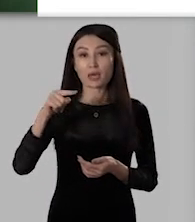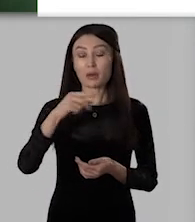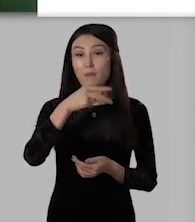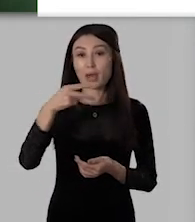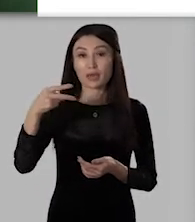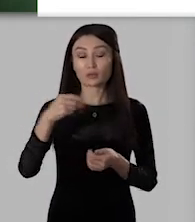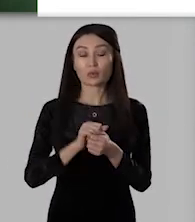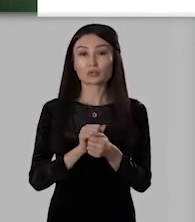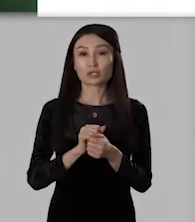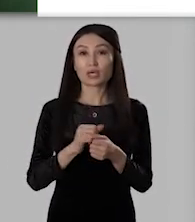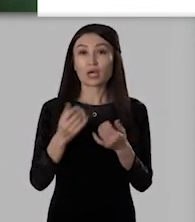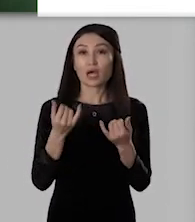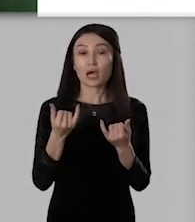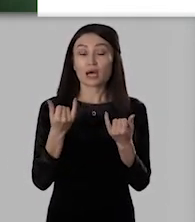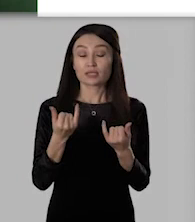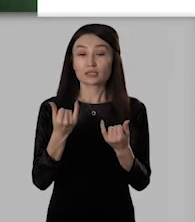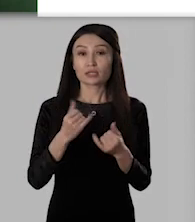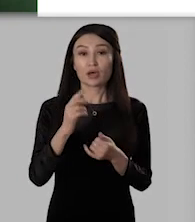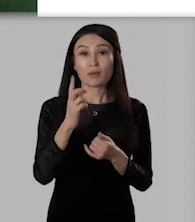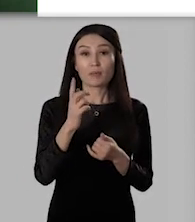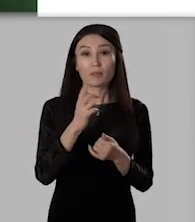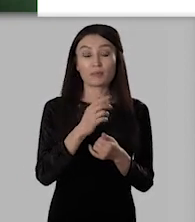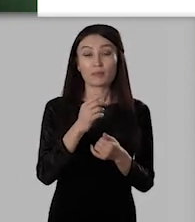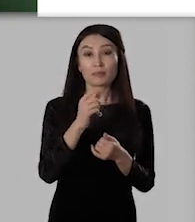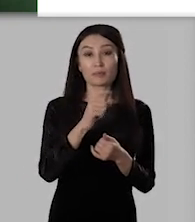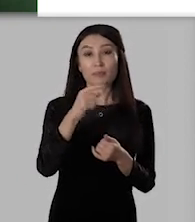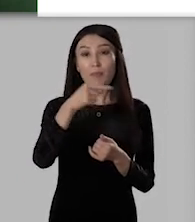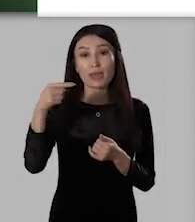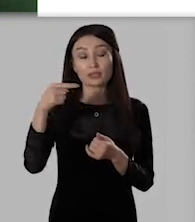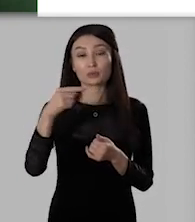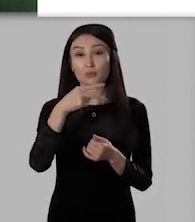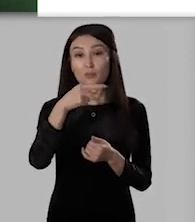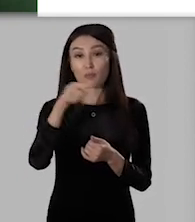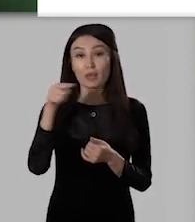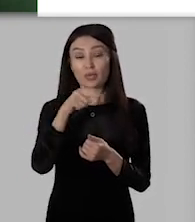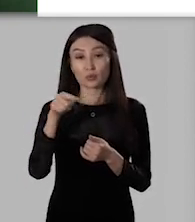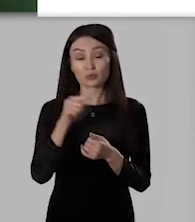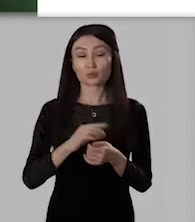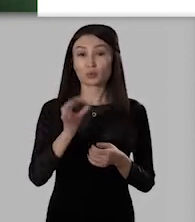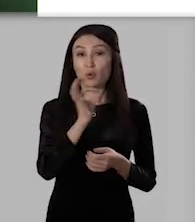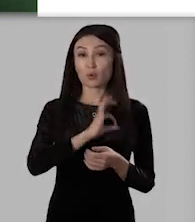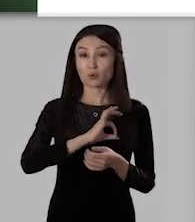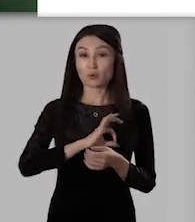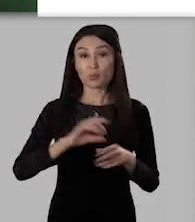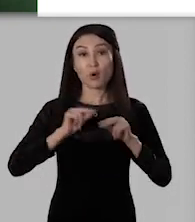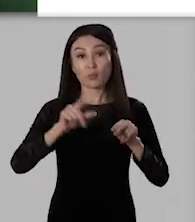Бүгүн сабакта биз силер менен атооштук баяндоочту колдонуп, мугалимдин кесиби жөнүндө